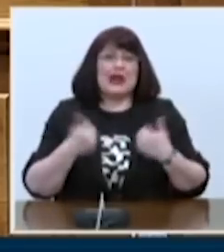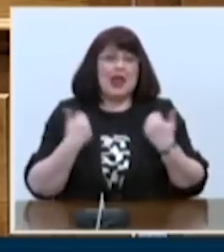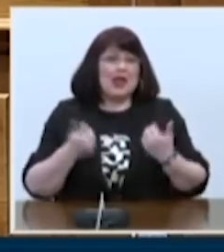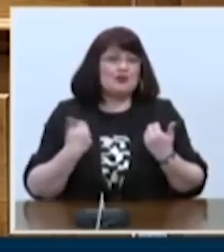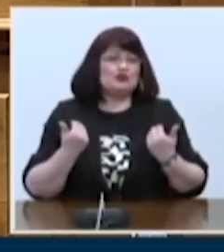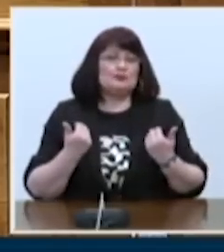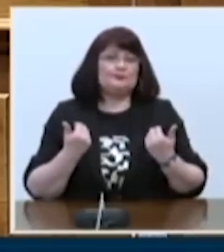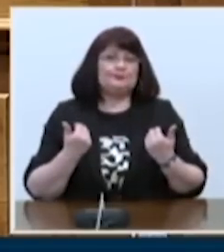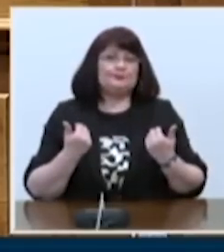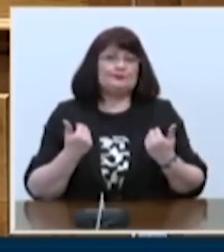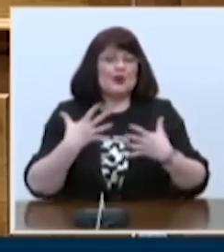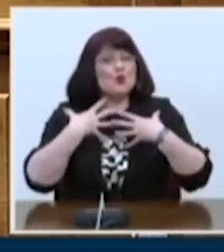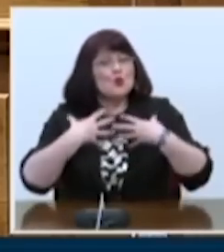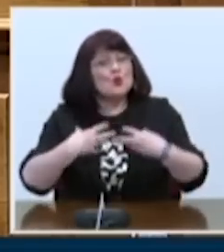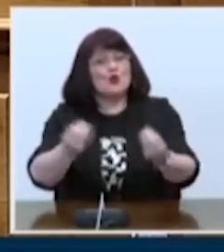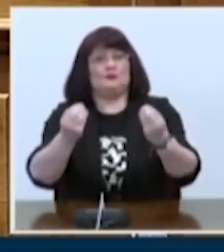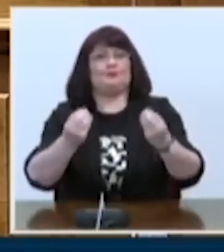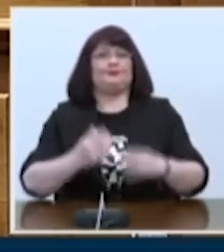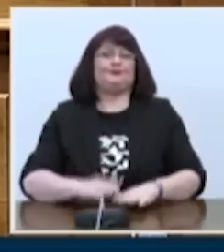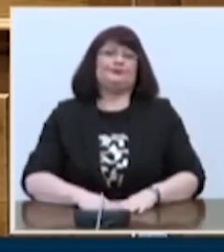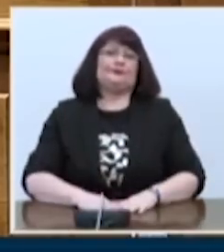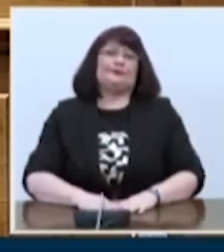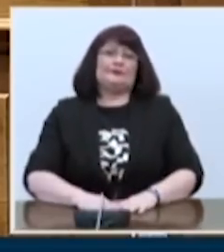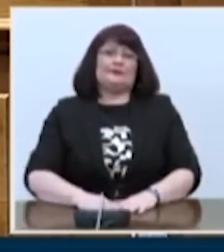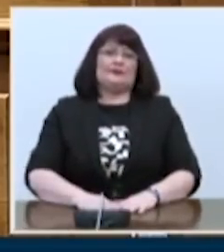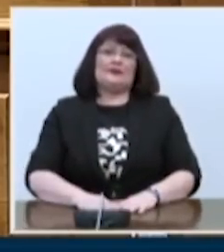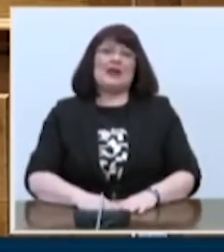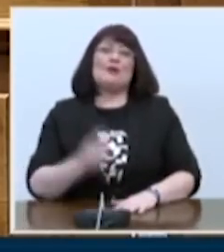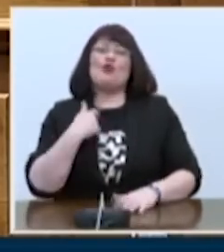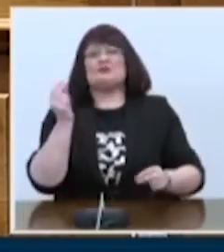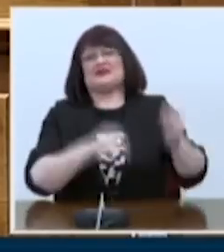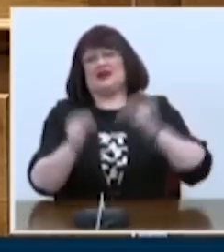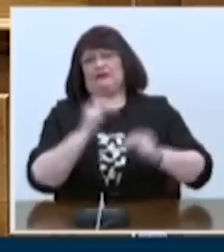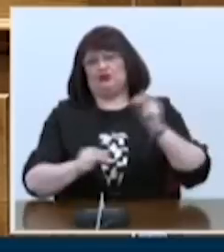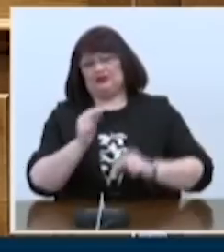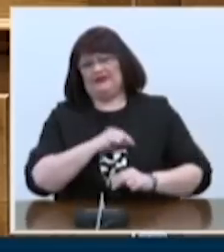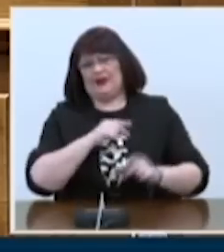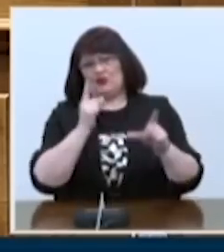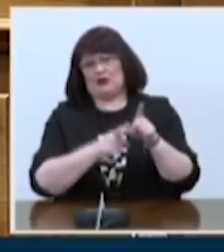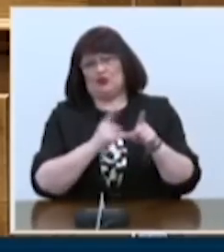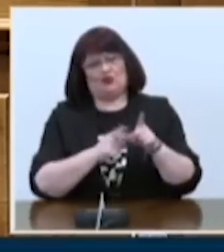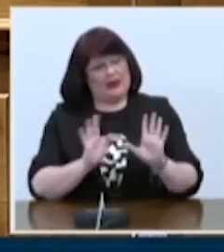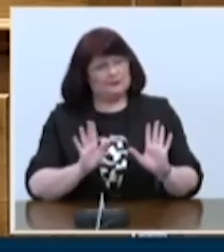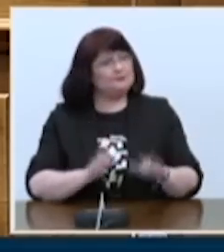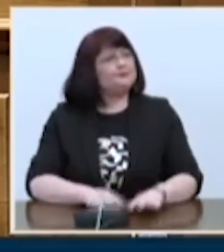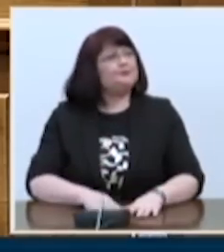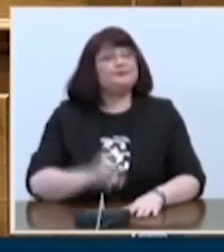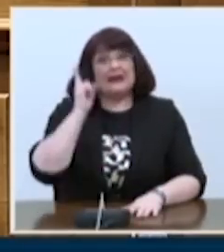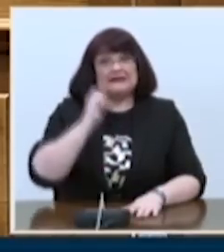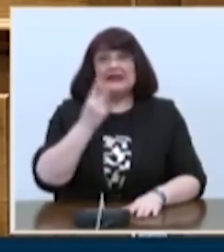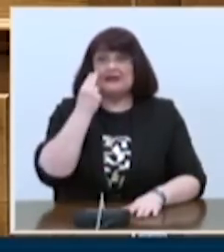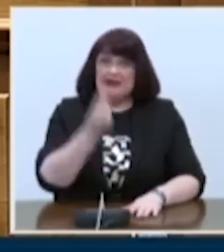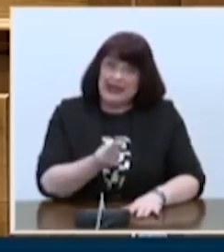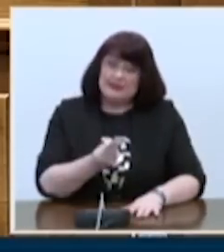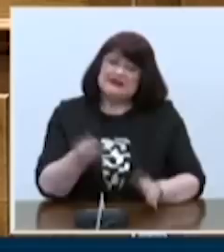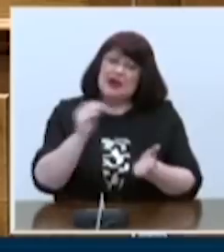μεγαλύτερη απήχηση από την εκλογική επιρροή του κόμματός μας. Άλλωστε ξέρετε και βλέπετε ακόμη